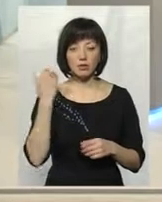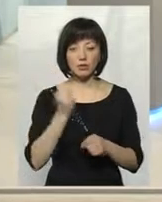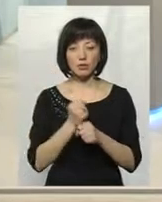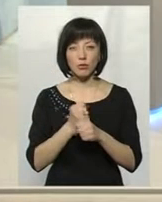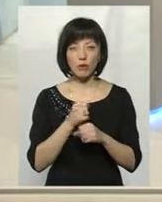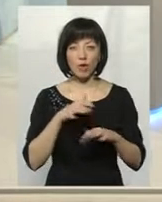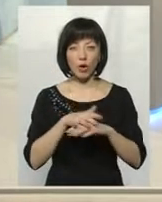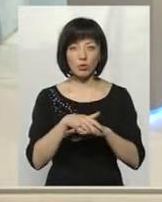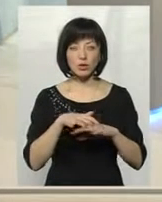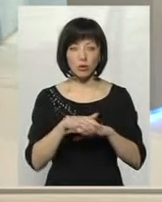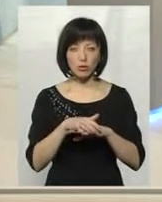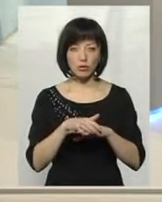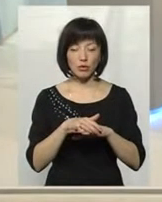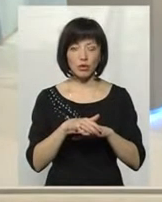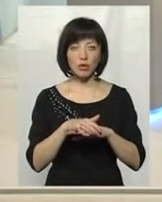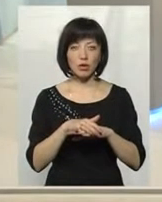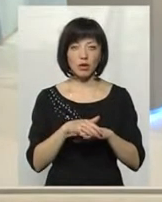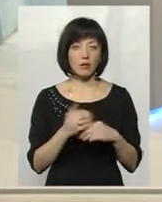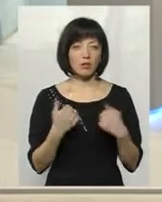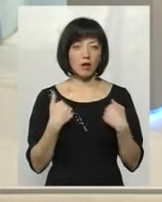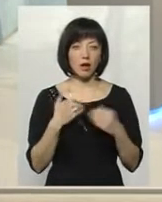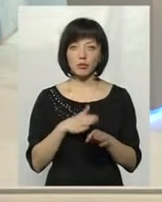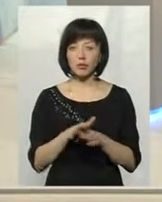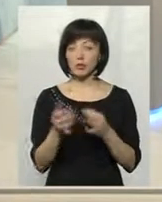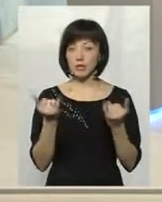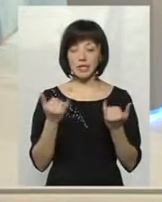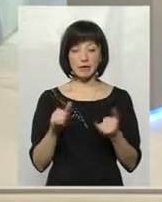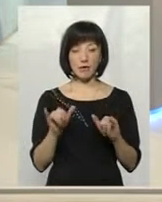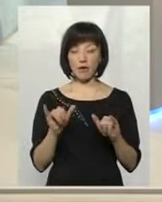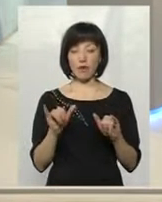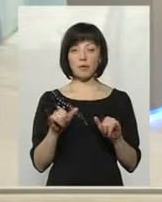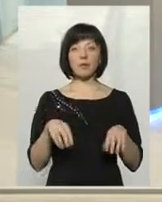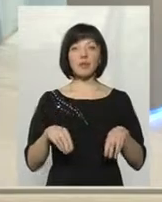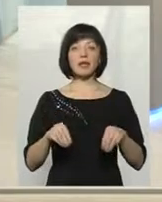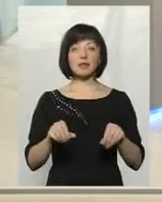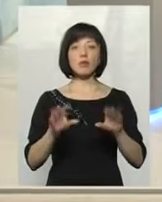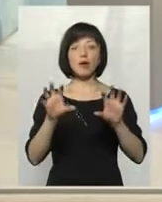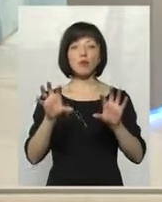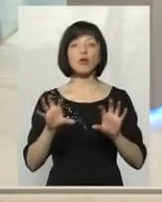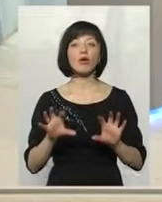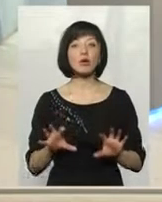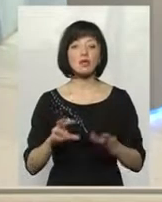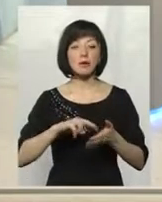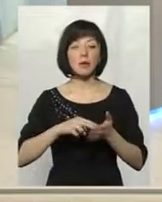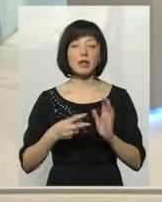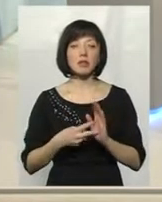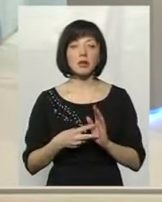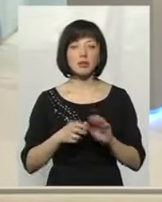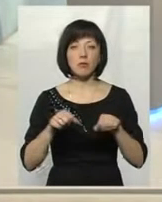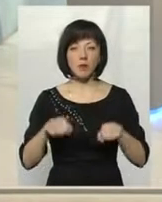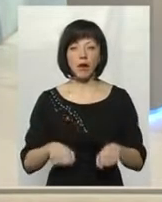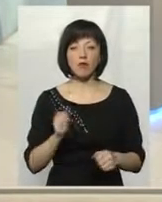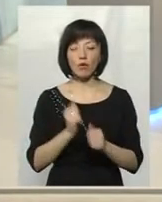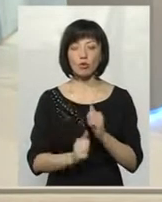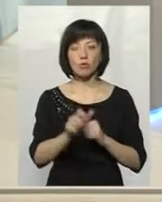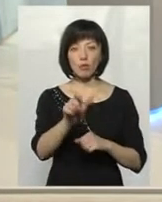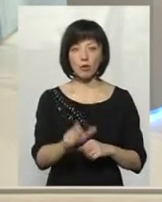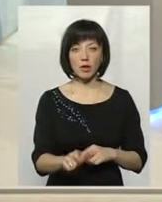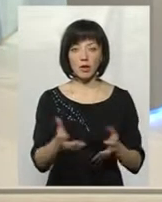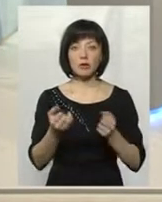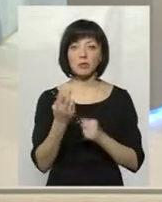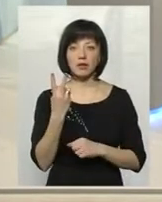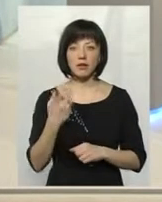розрахунок, він мене абсолютно здивував. В земельному кодексі передбачено право кожному громадянину отримати